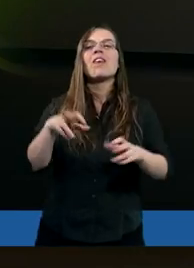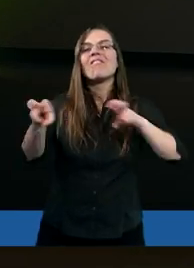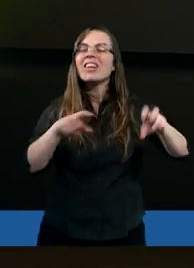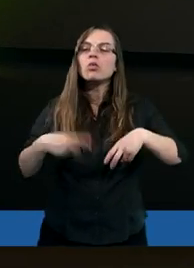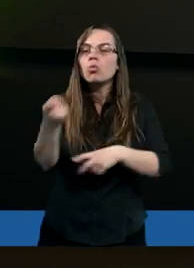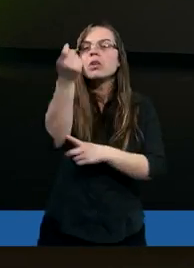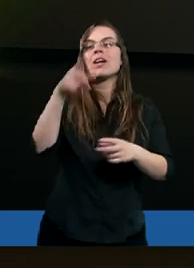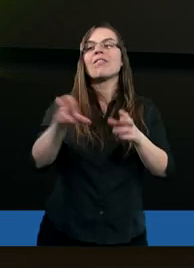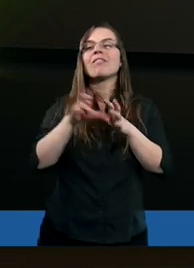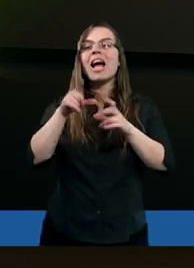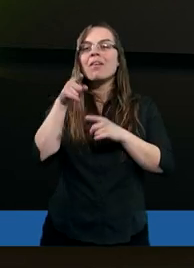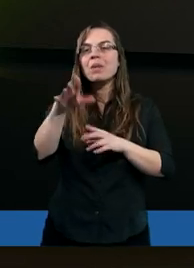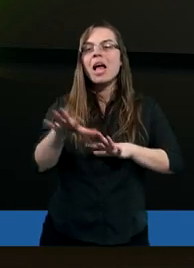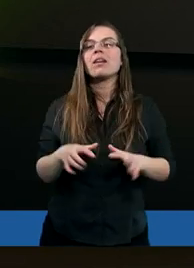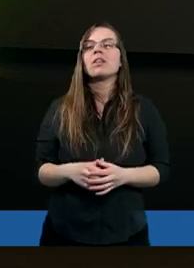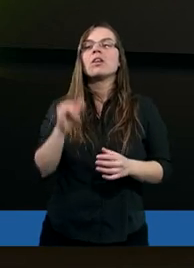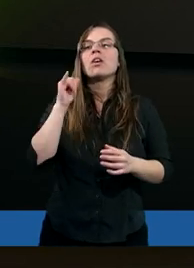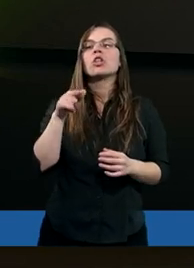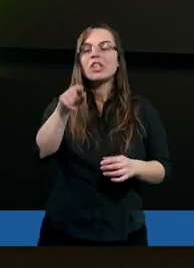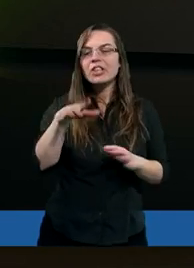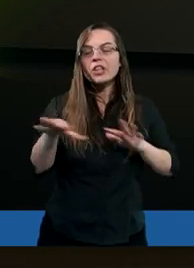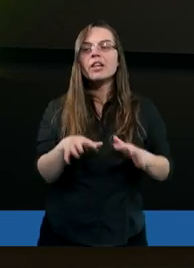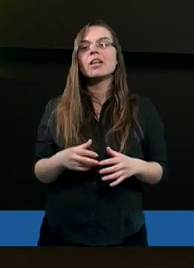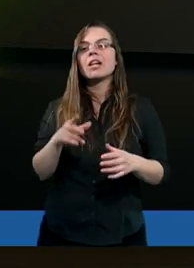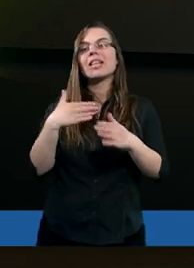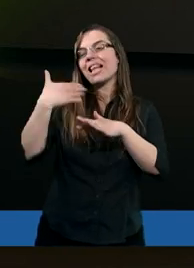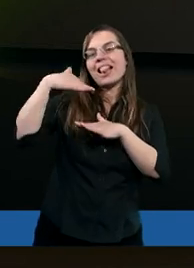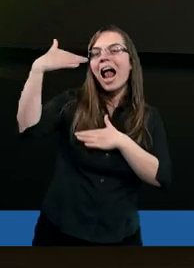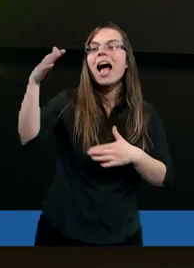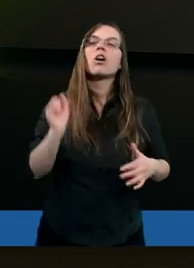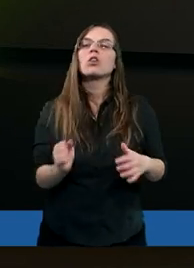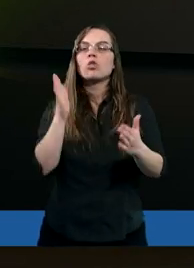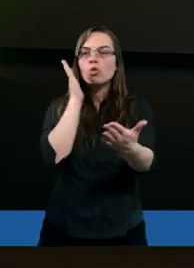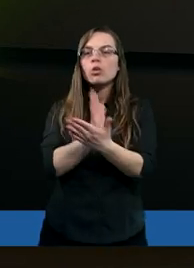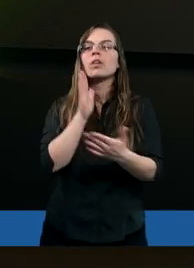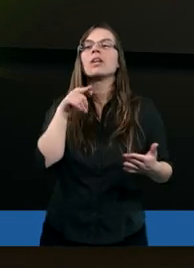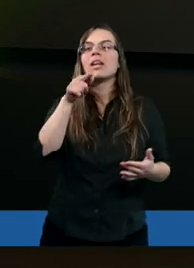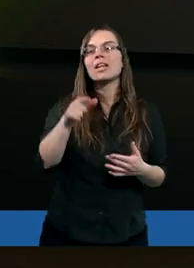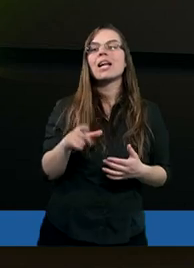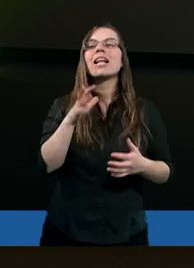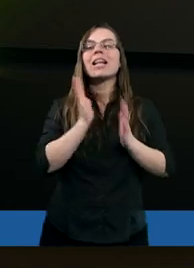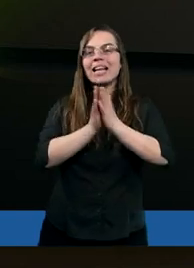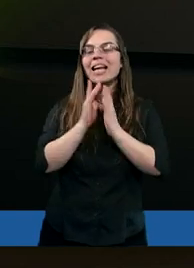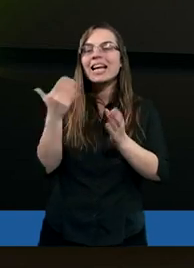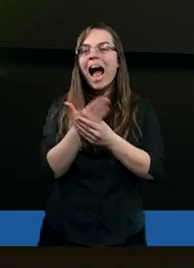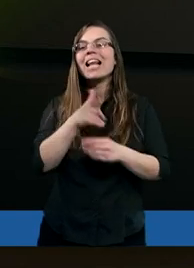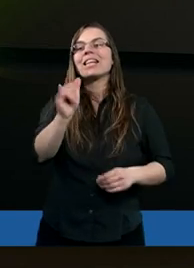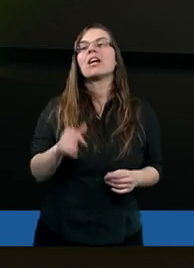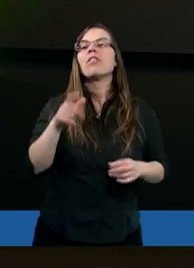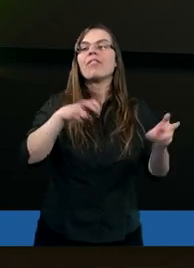Wyruszyli z Refidim, to jest miejscowość niedaleko już pustyni synańskiej,